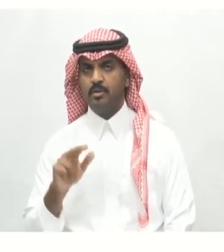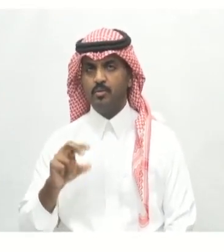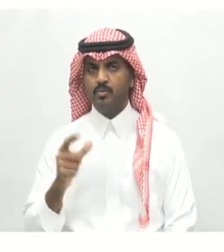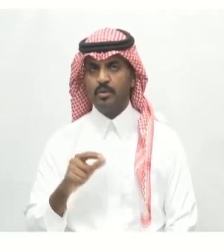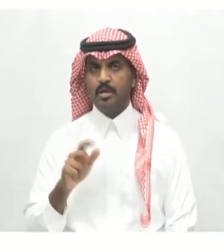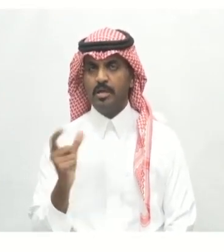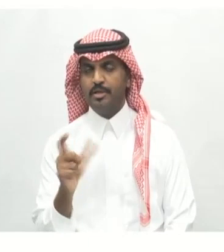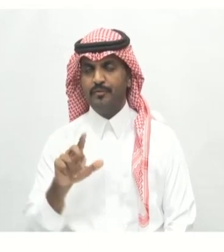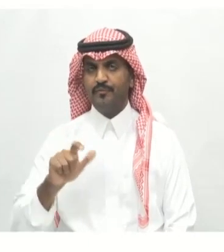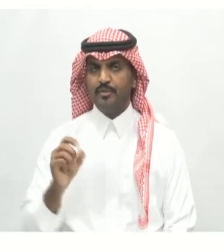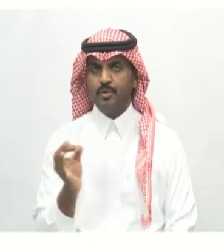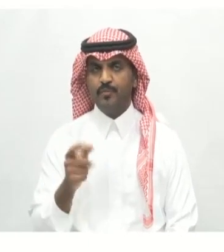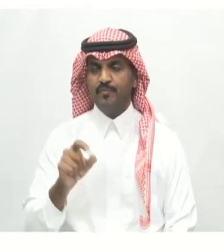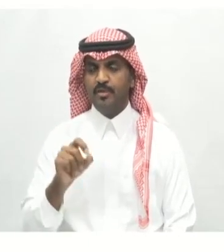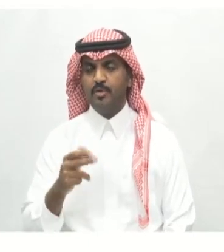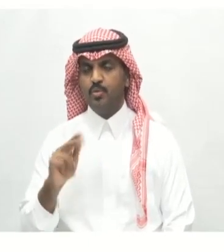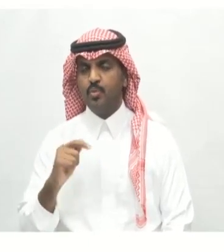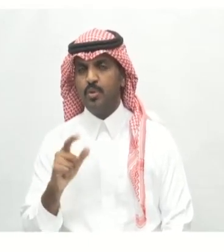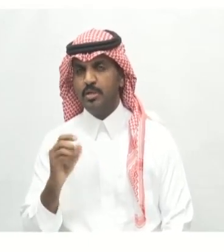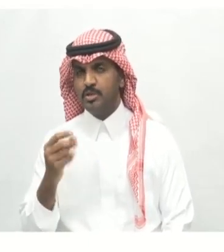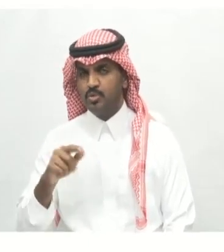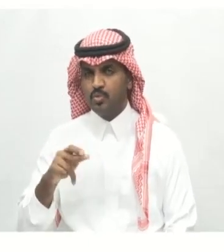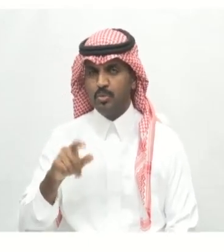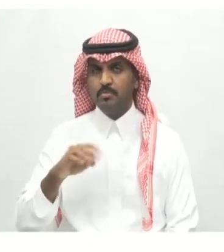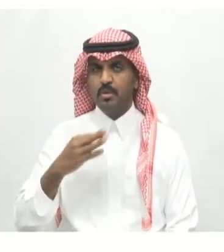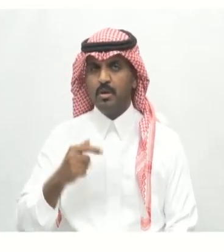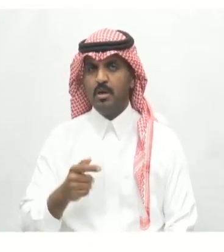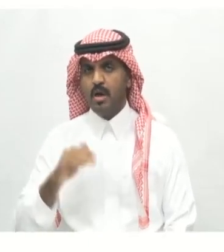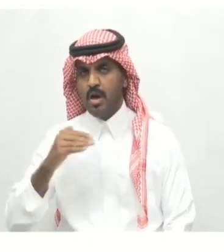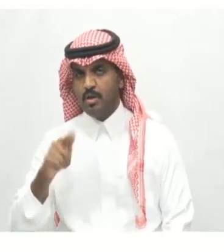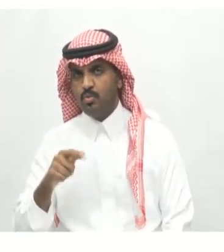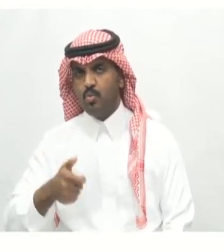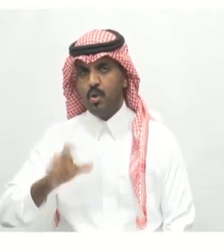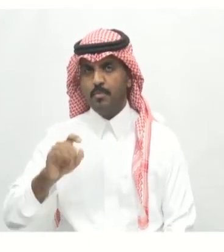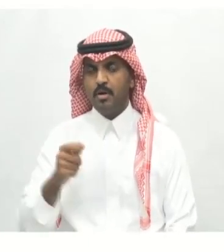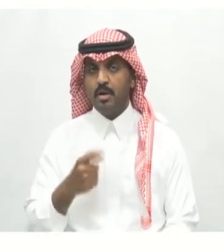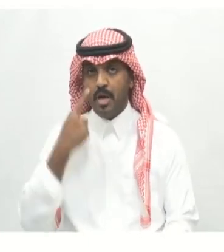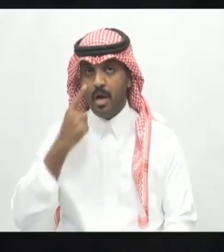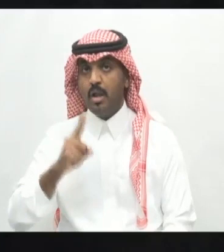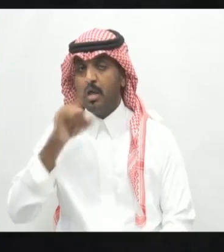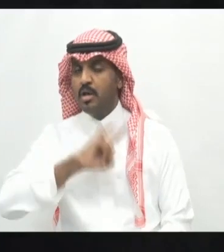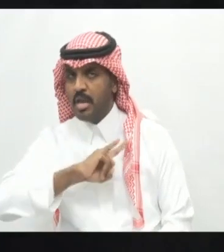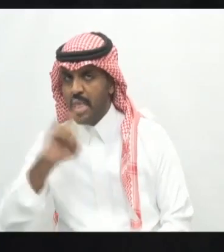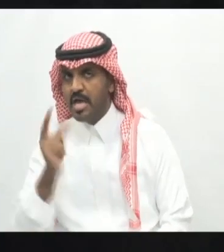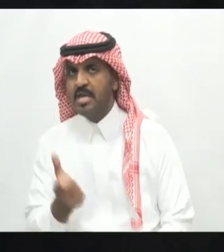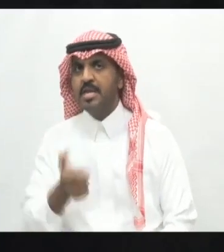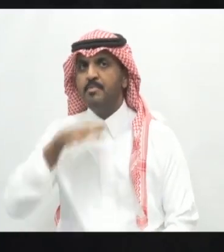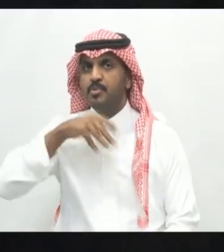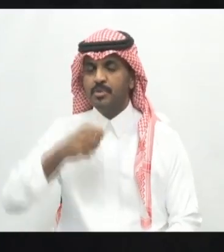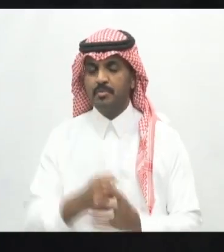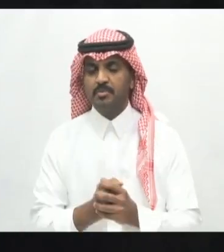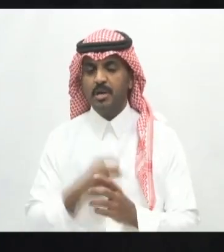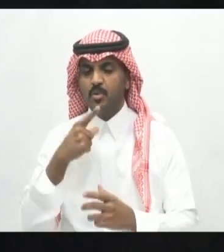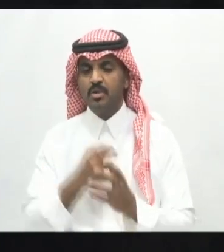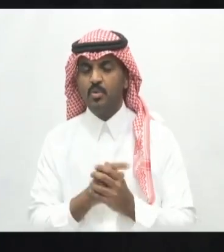فيه ورزق ربك خير وابقى فهنا الله تعالى نهى نبيه محمدا صلى الله عليه وسلم